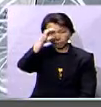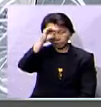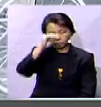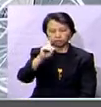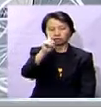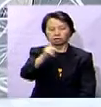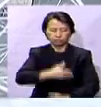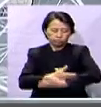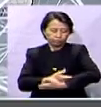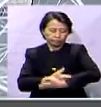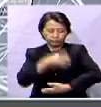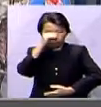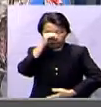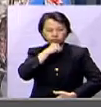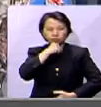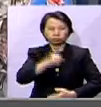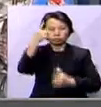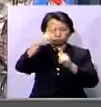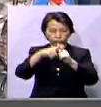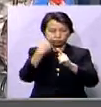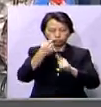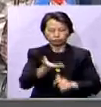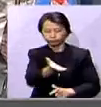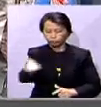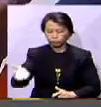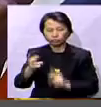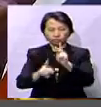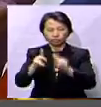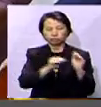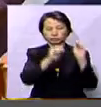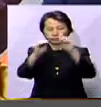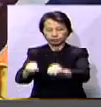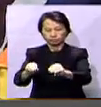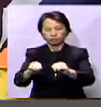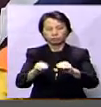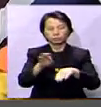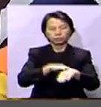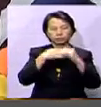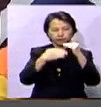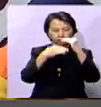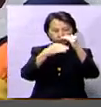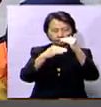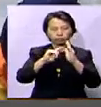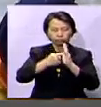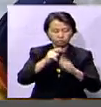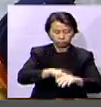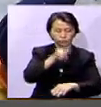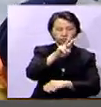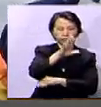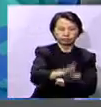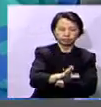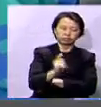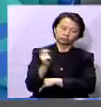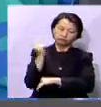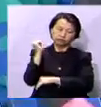termasuk seorang bayi lelaki berusia sebulan. Kesemua penduduk dipindahkan secara berperingkat-peringkat bermula jam 2 petang